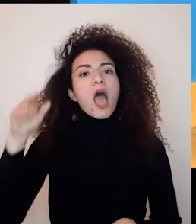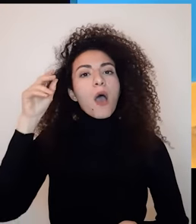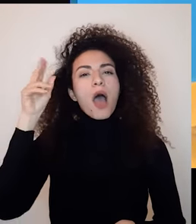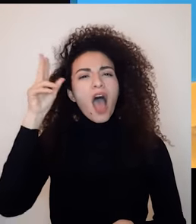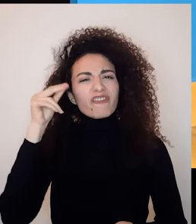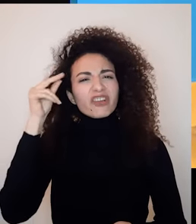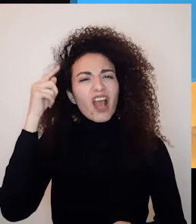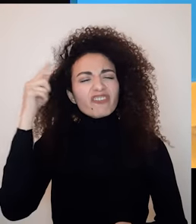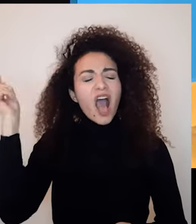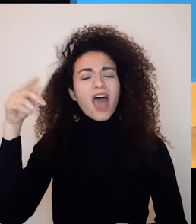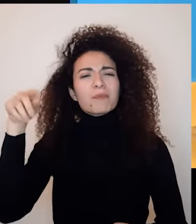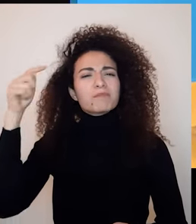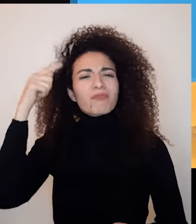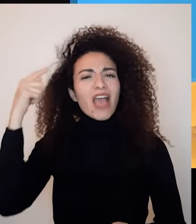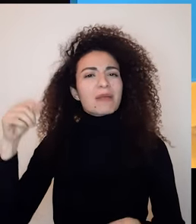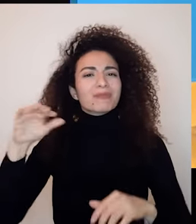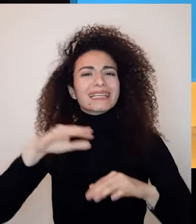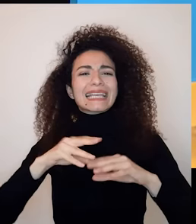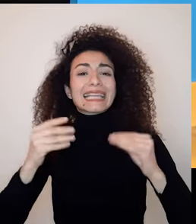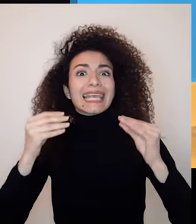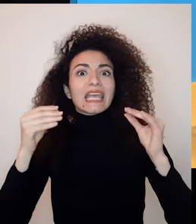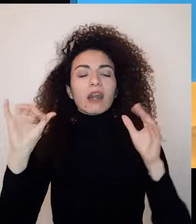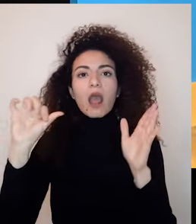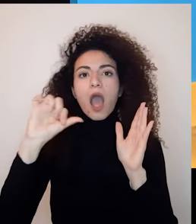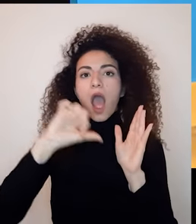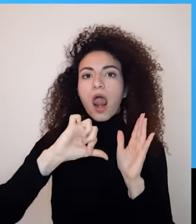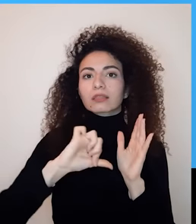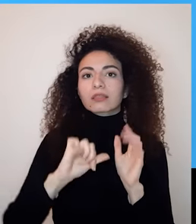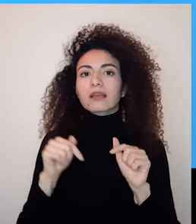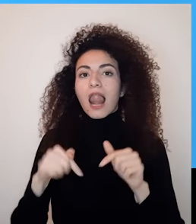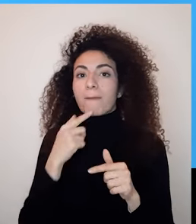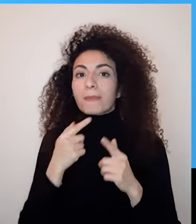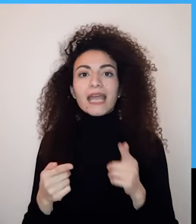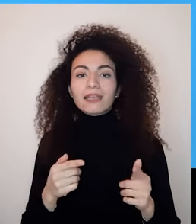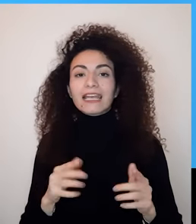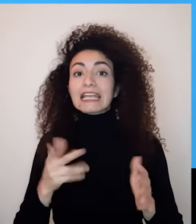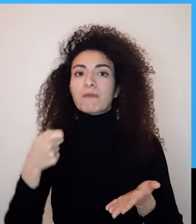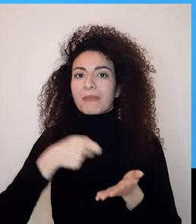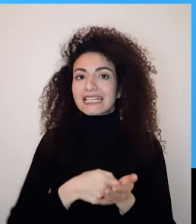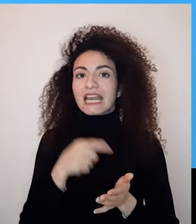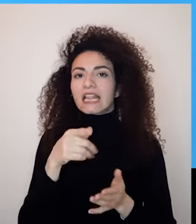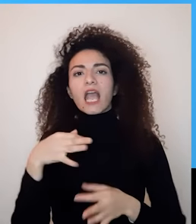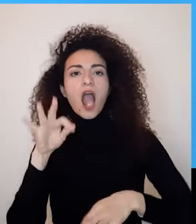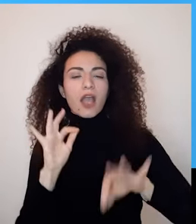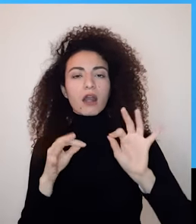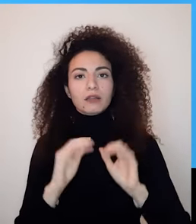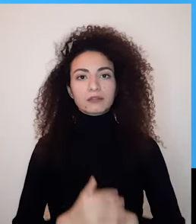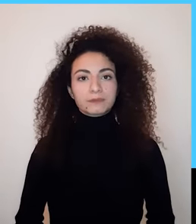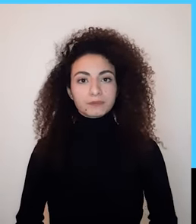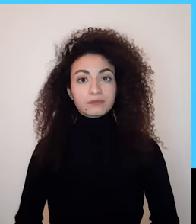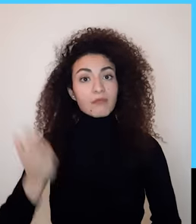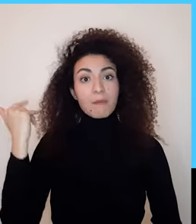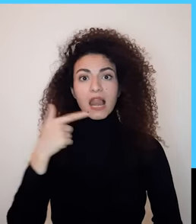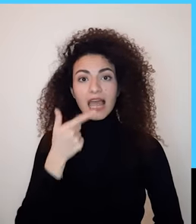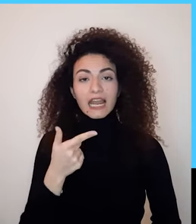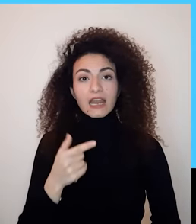ومعتقدات مغلوطة مضرة على الحياة الجنسية للنساء ذوات الإعاقة، واللي رح نتناولها ونستعرض تأثيراتها السلبية على خياراتك.